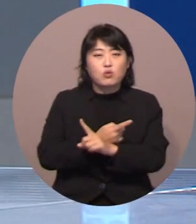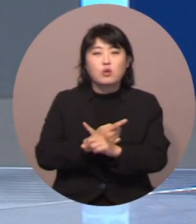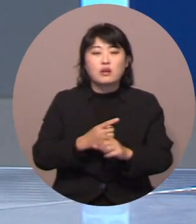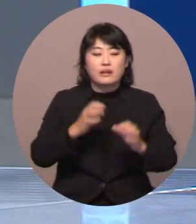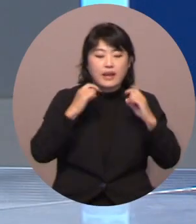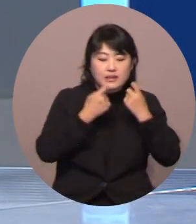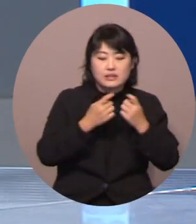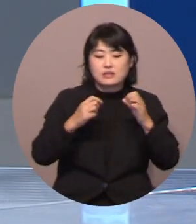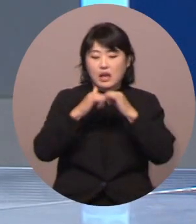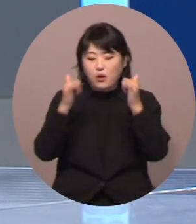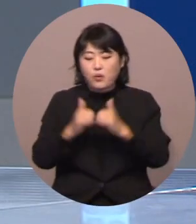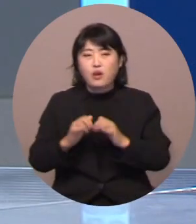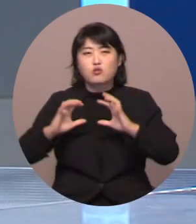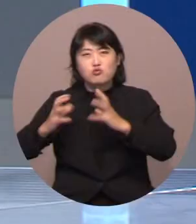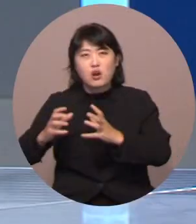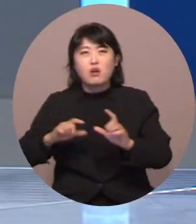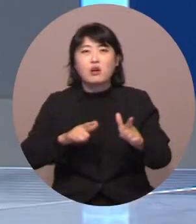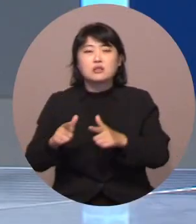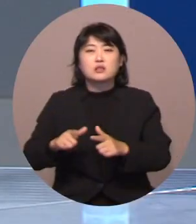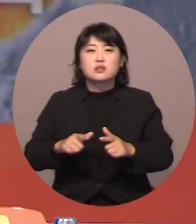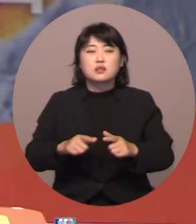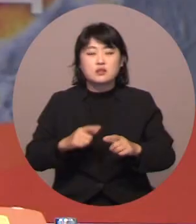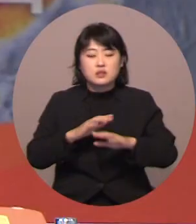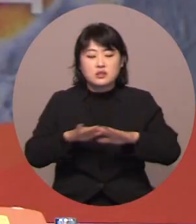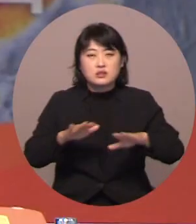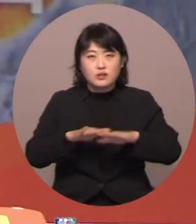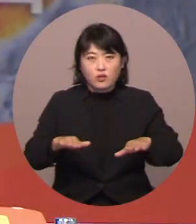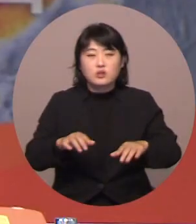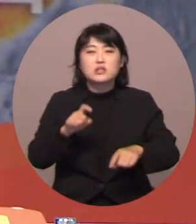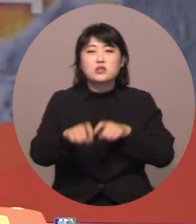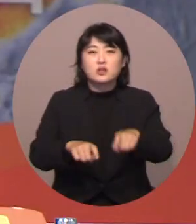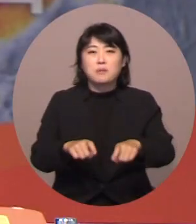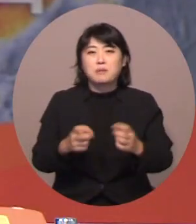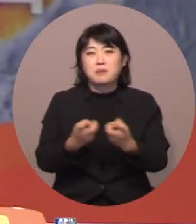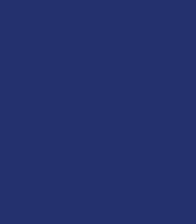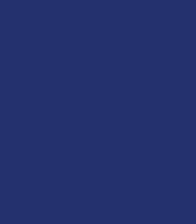국가 등 다각적인 노력과 실천 방법을 논의합니다